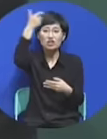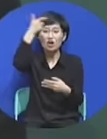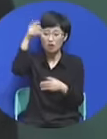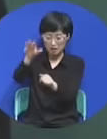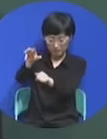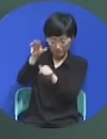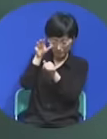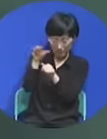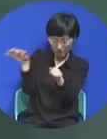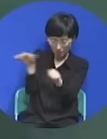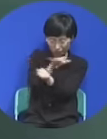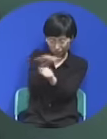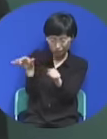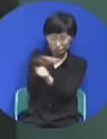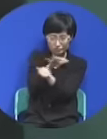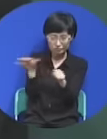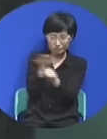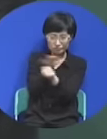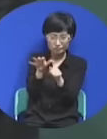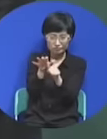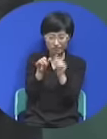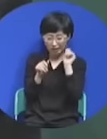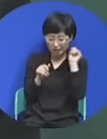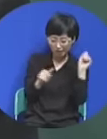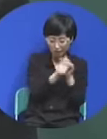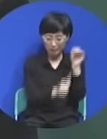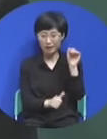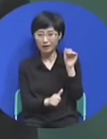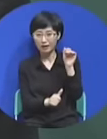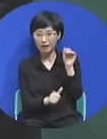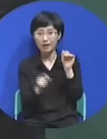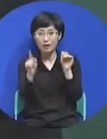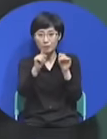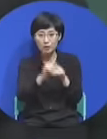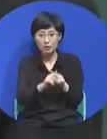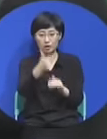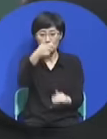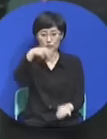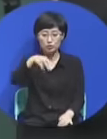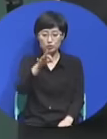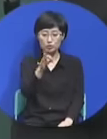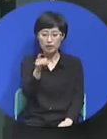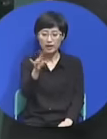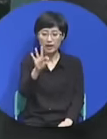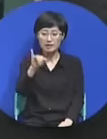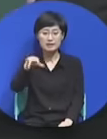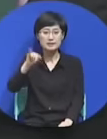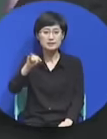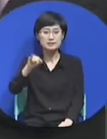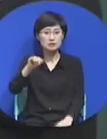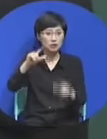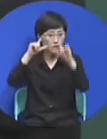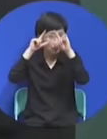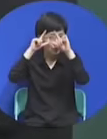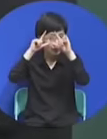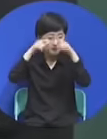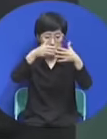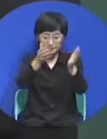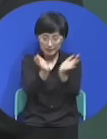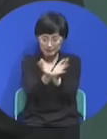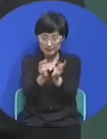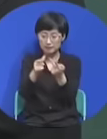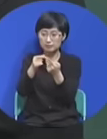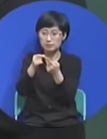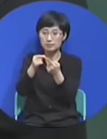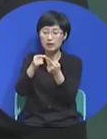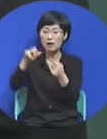는지금뉴에이지프리메이션이런많은단체들이하고있는거죠 特别是在灵里面掌握人是我们新时代运动还